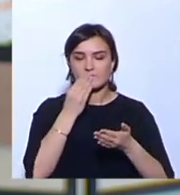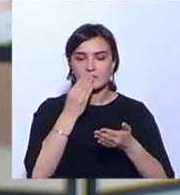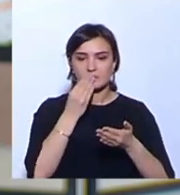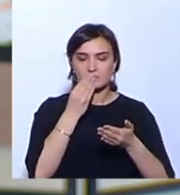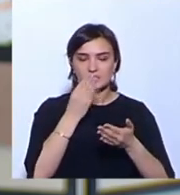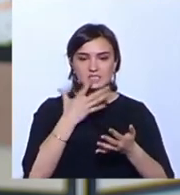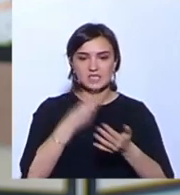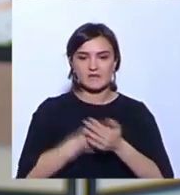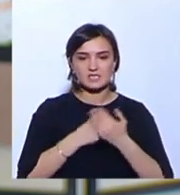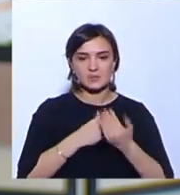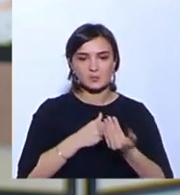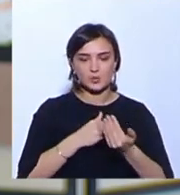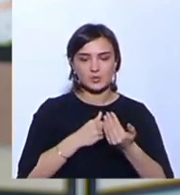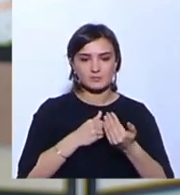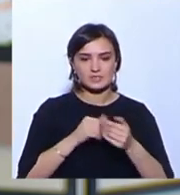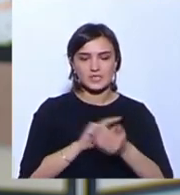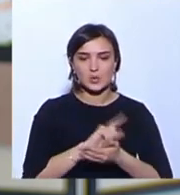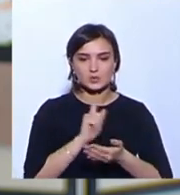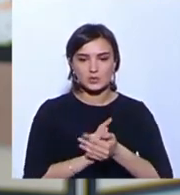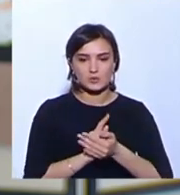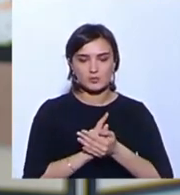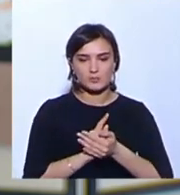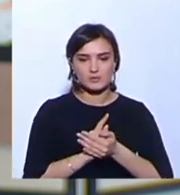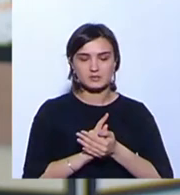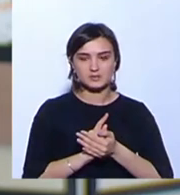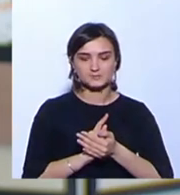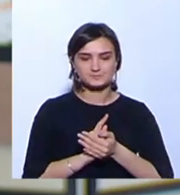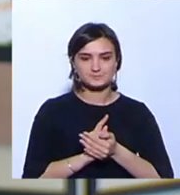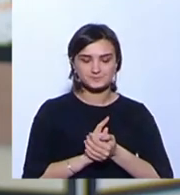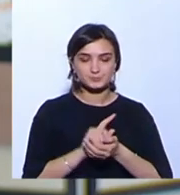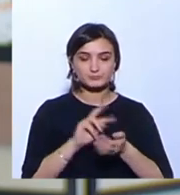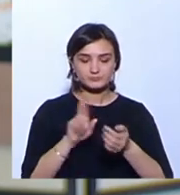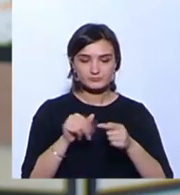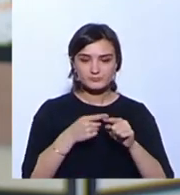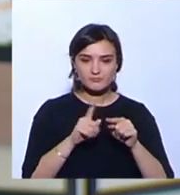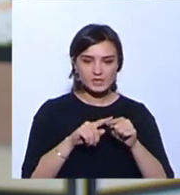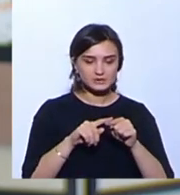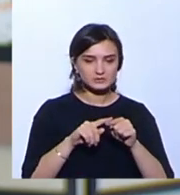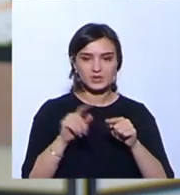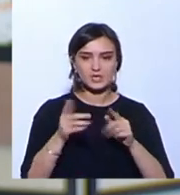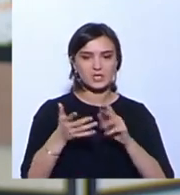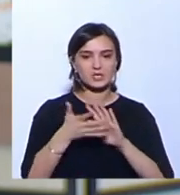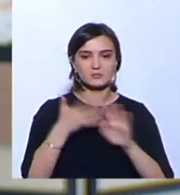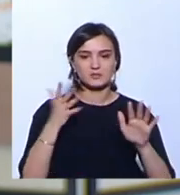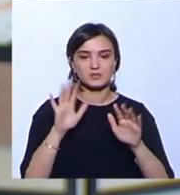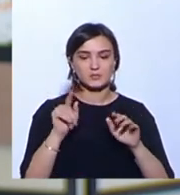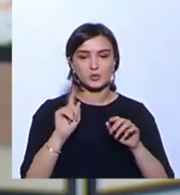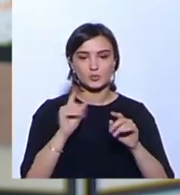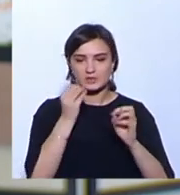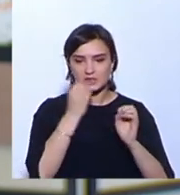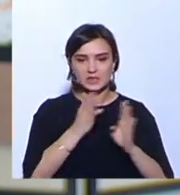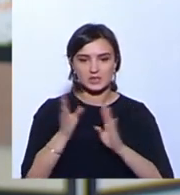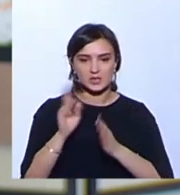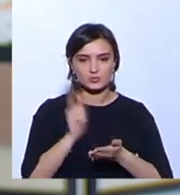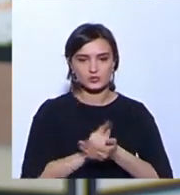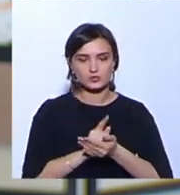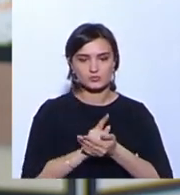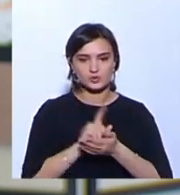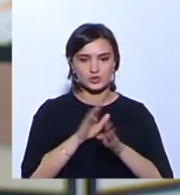კვების თავისებურების აუცილებლობას და არ გაითავისებენ, რომ დიეტა